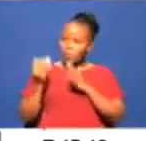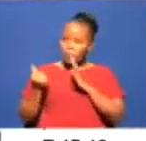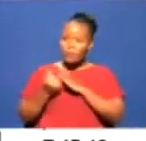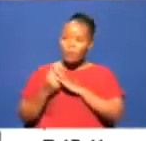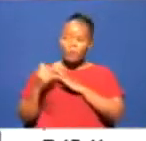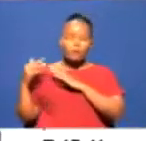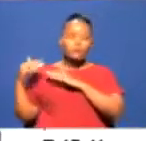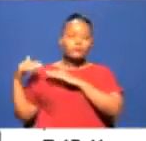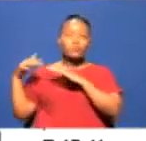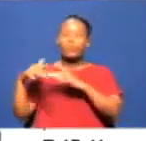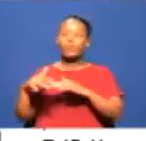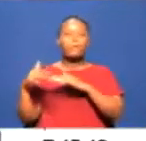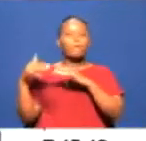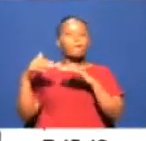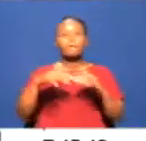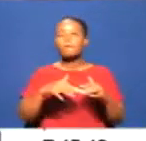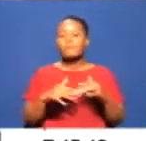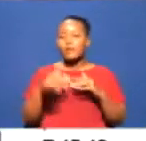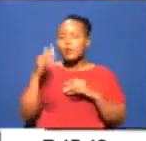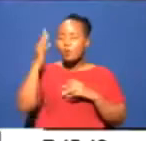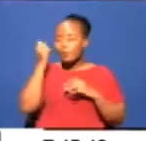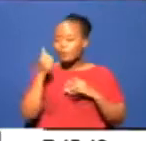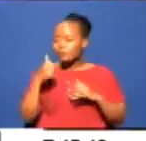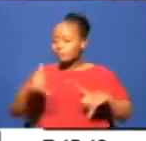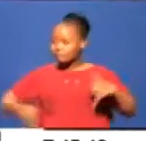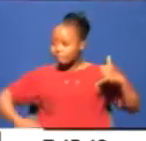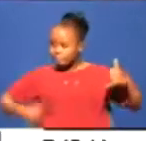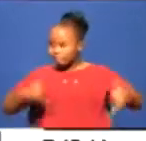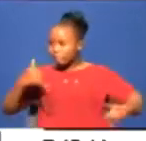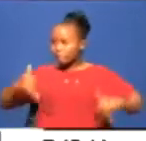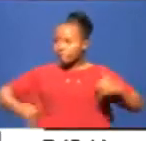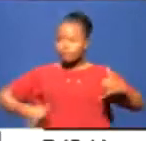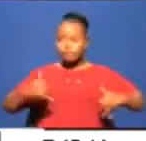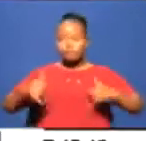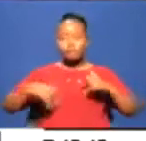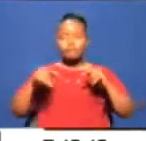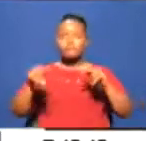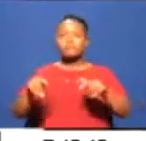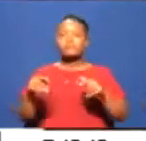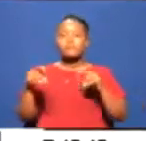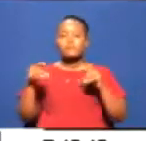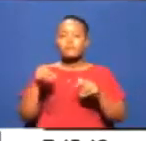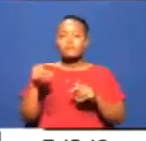ya burudani angalau kujiburudisha msimu huu.